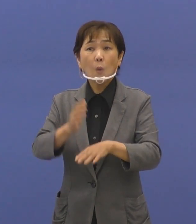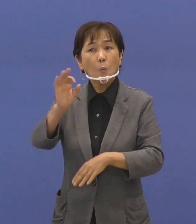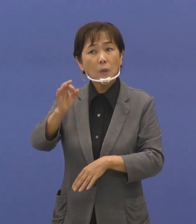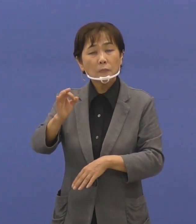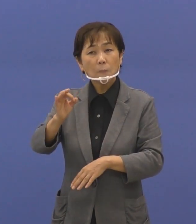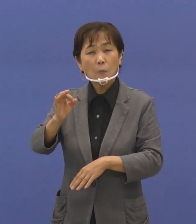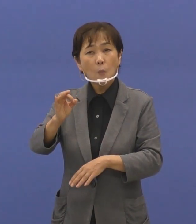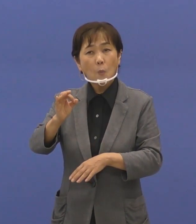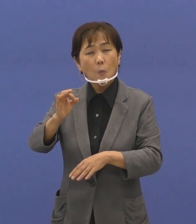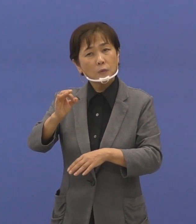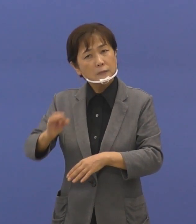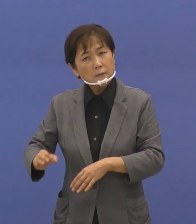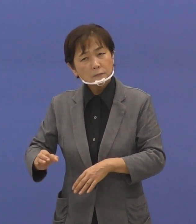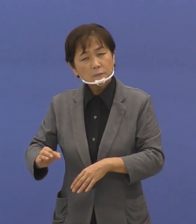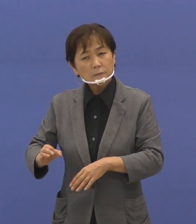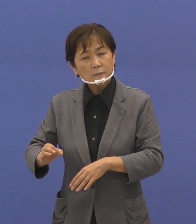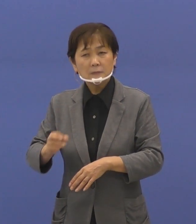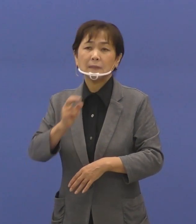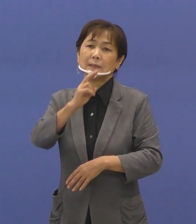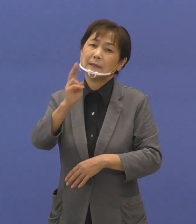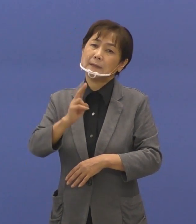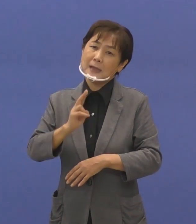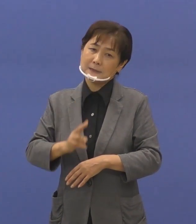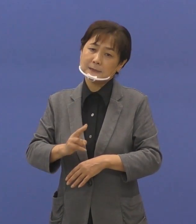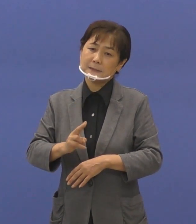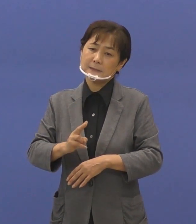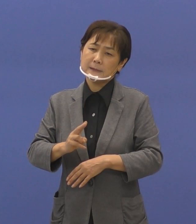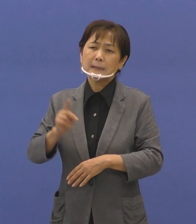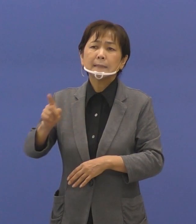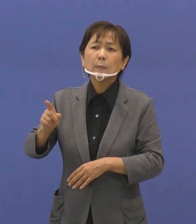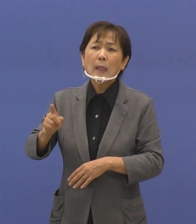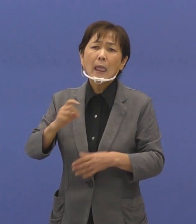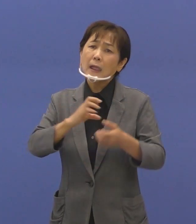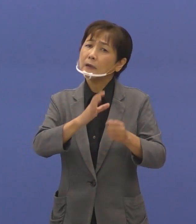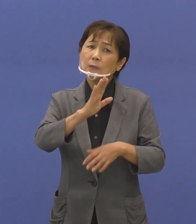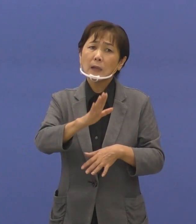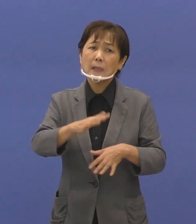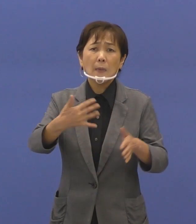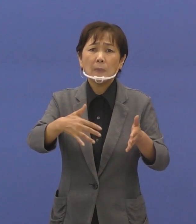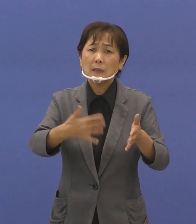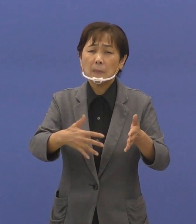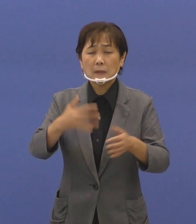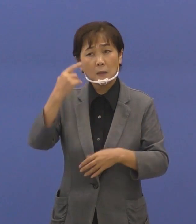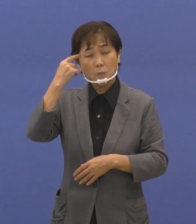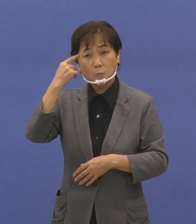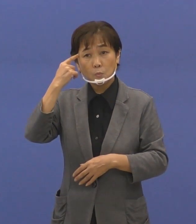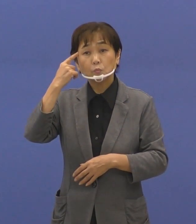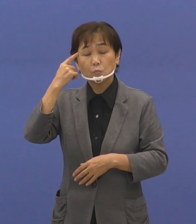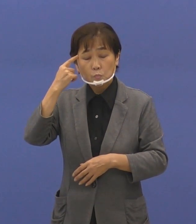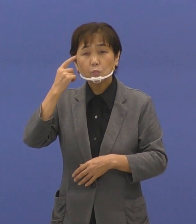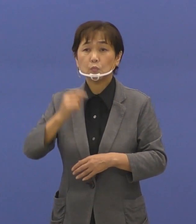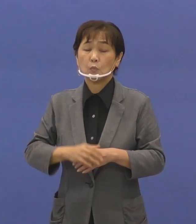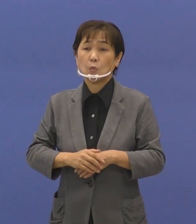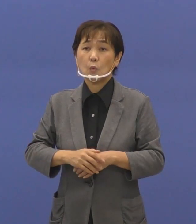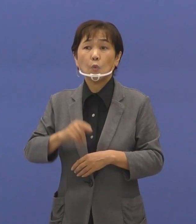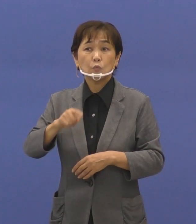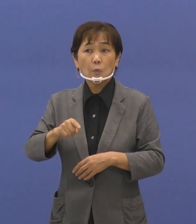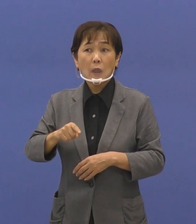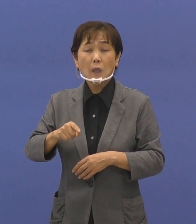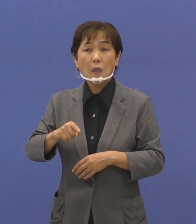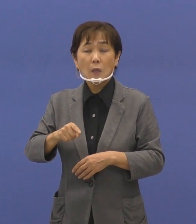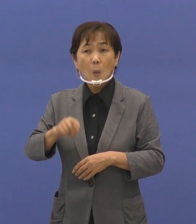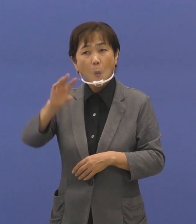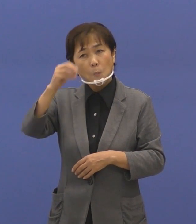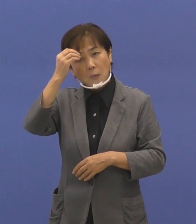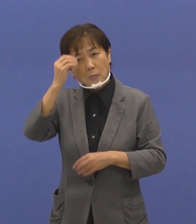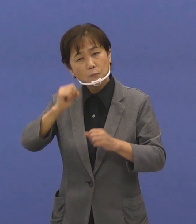ような取り組みというのが意外と岩手では広がっていないような現状もあると思いますが、そういったことの普及だったりに対して